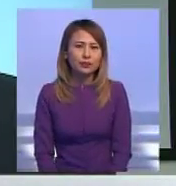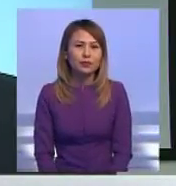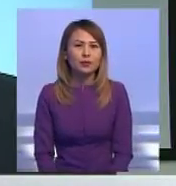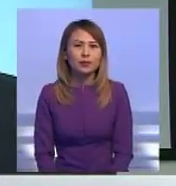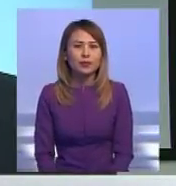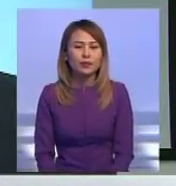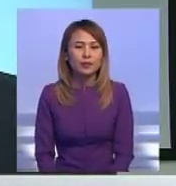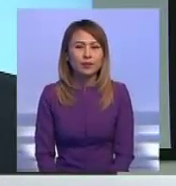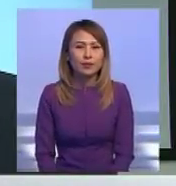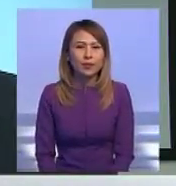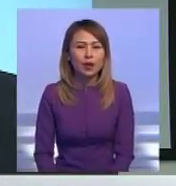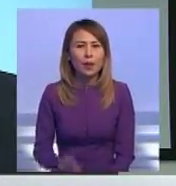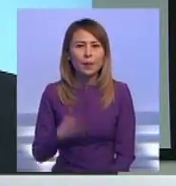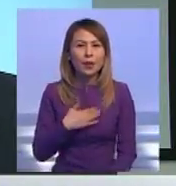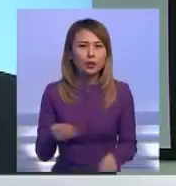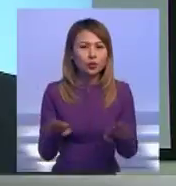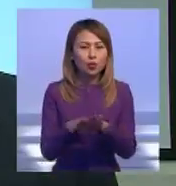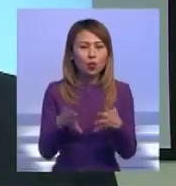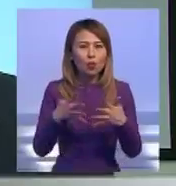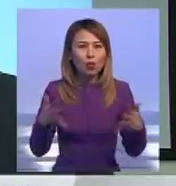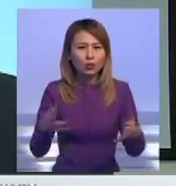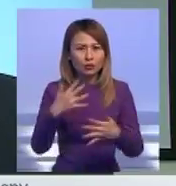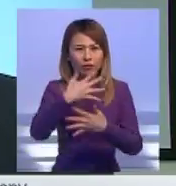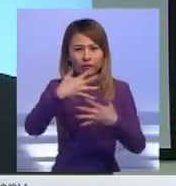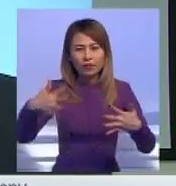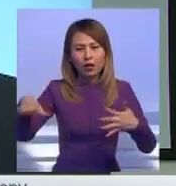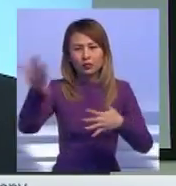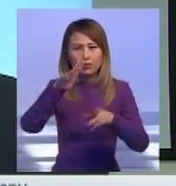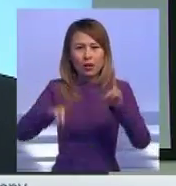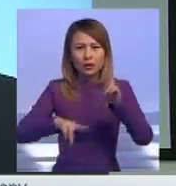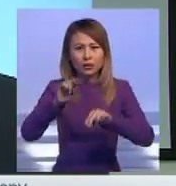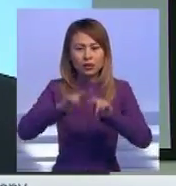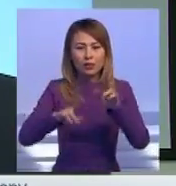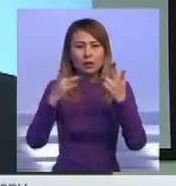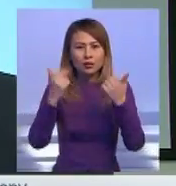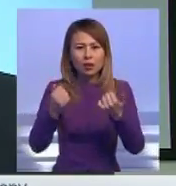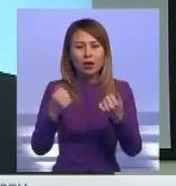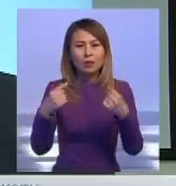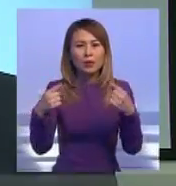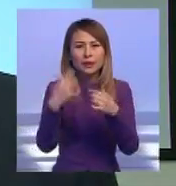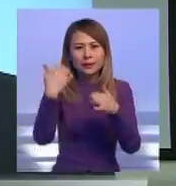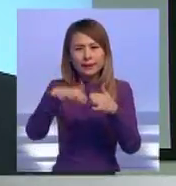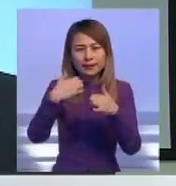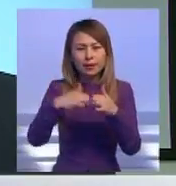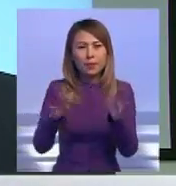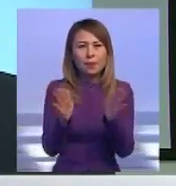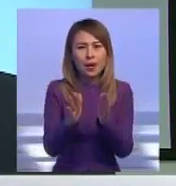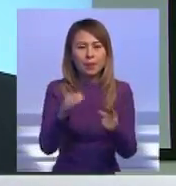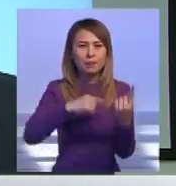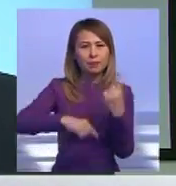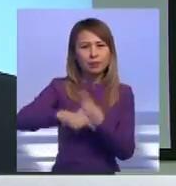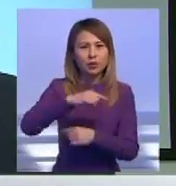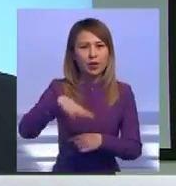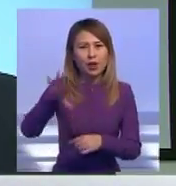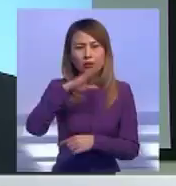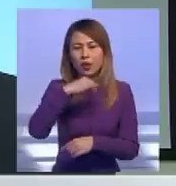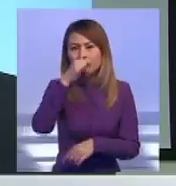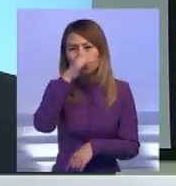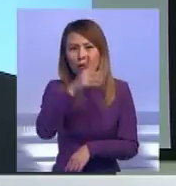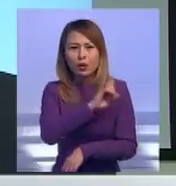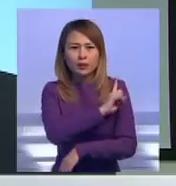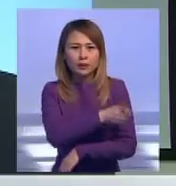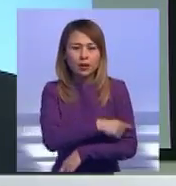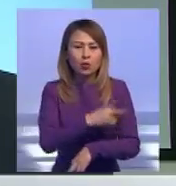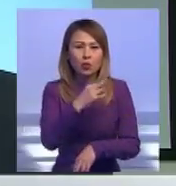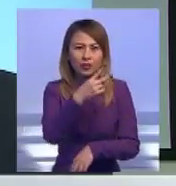Строительном рынке Казахстана. Бізде көбіне көп қабатты тұрғын үйлер салынады. Әрине, орта және шағын бизнестің бұған қауқары жетпейді. Ал